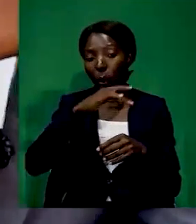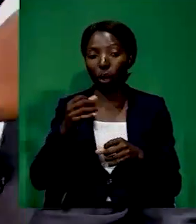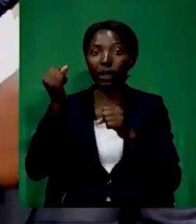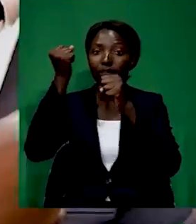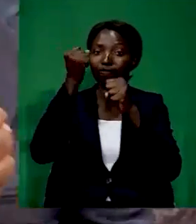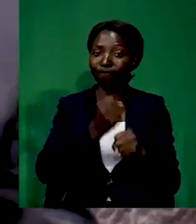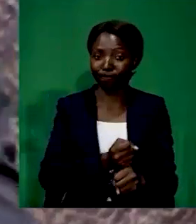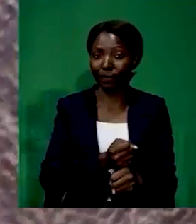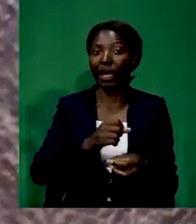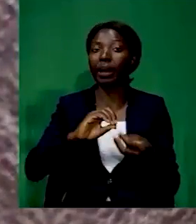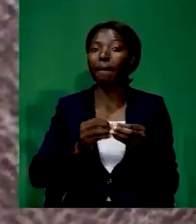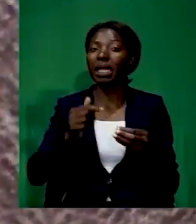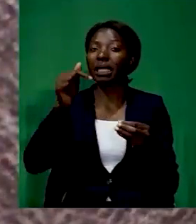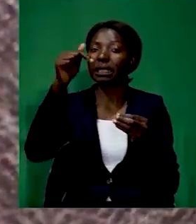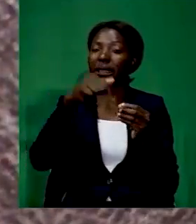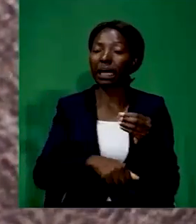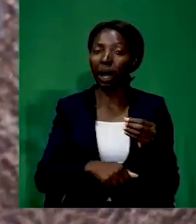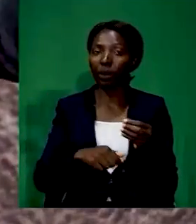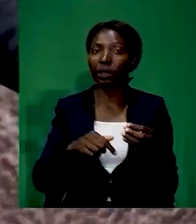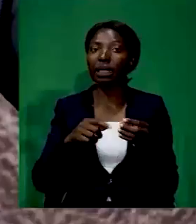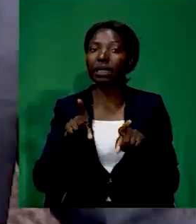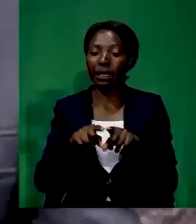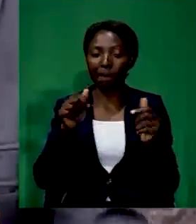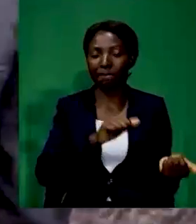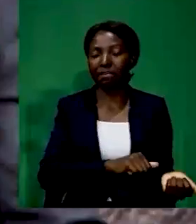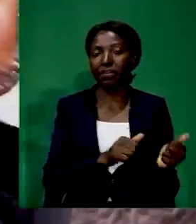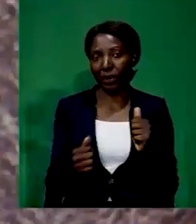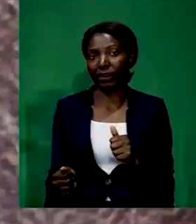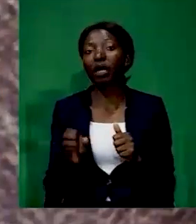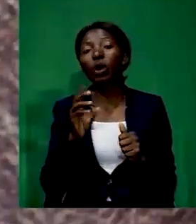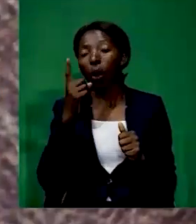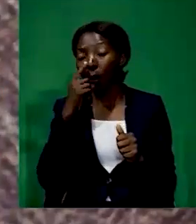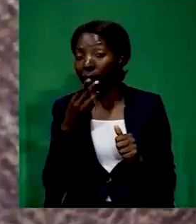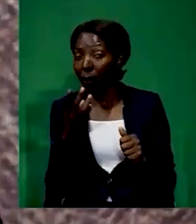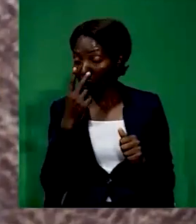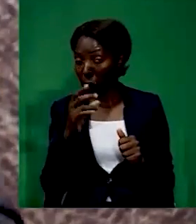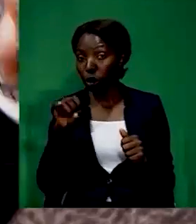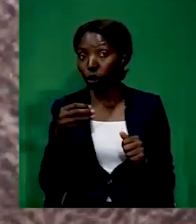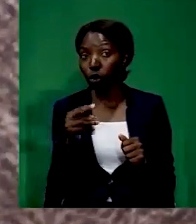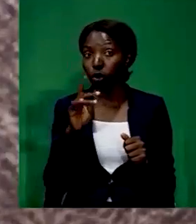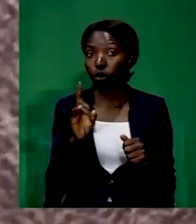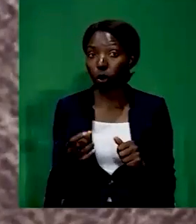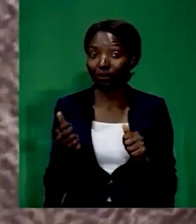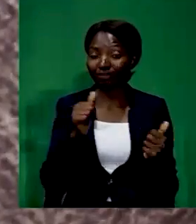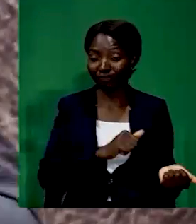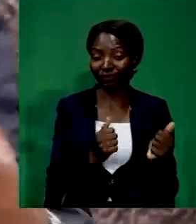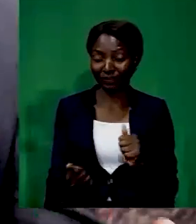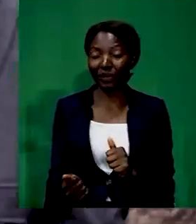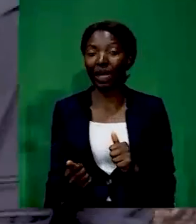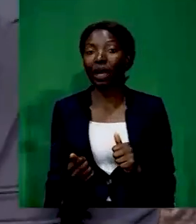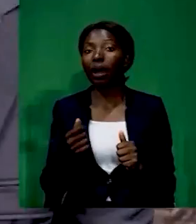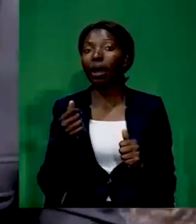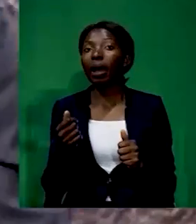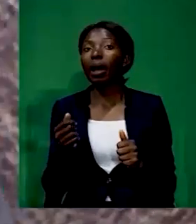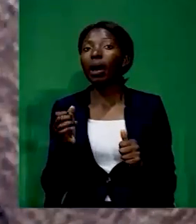pasi pedhiramu kwainzi kubhabhatidza saka vanhu pavari kuona John achibata munhu omunyika